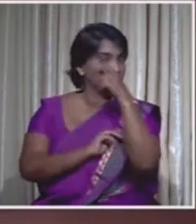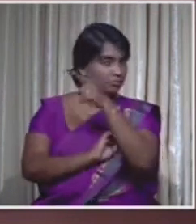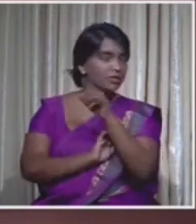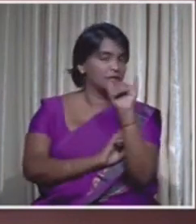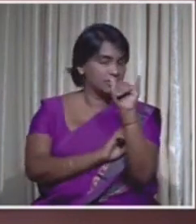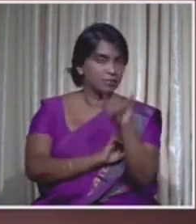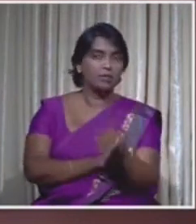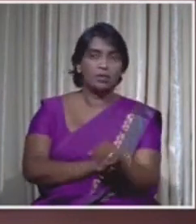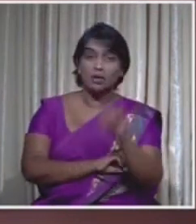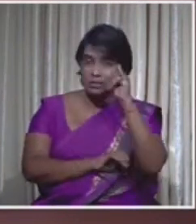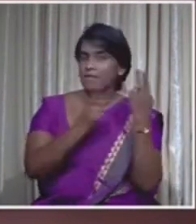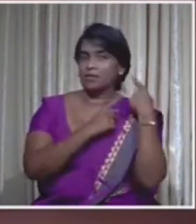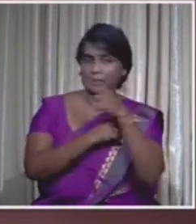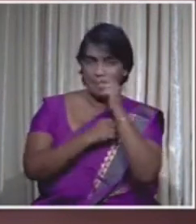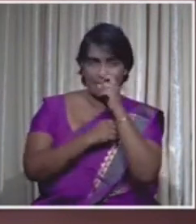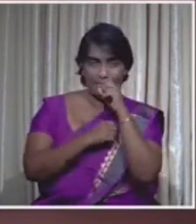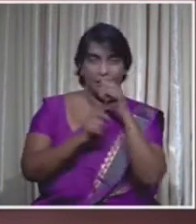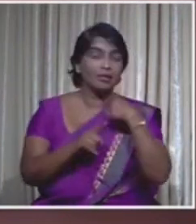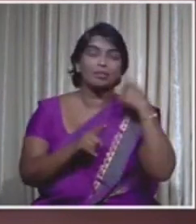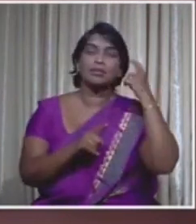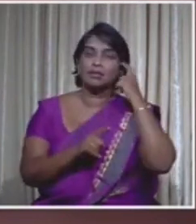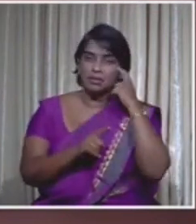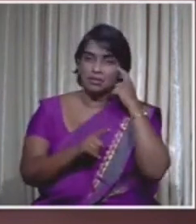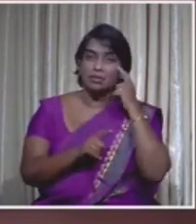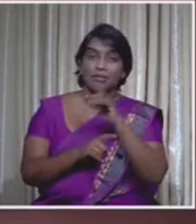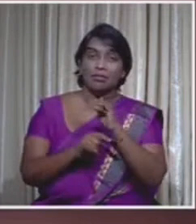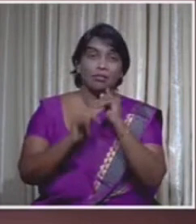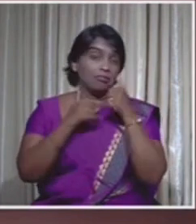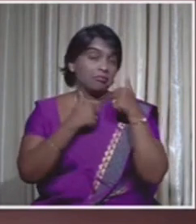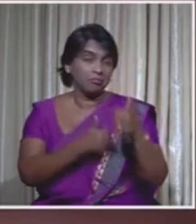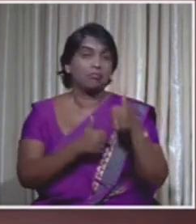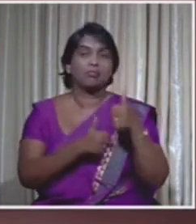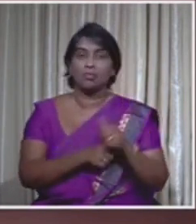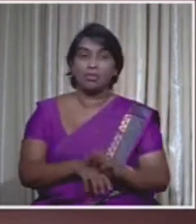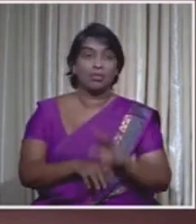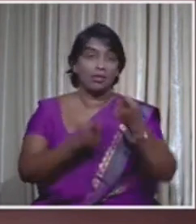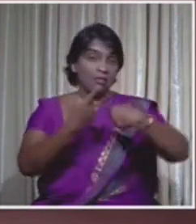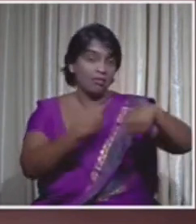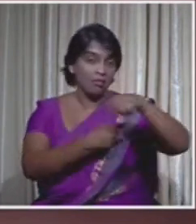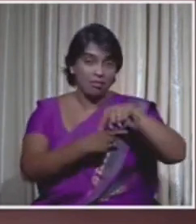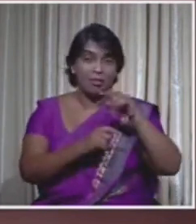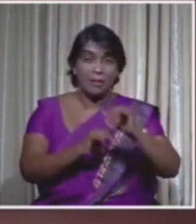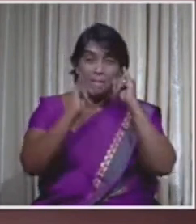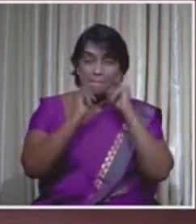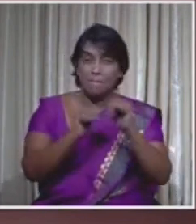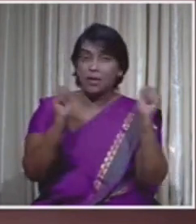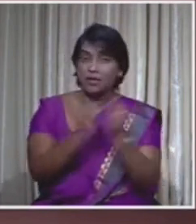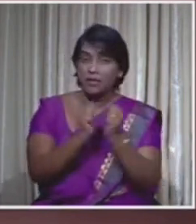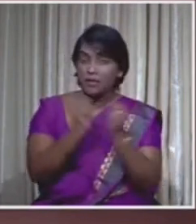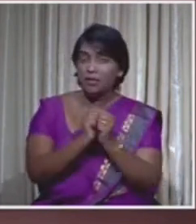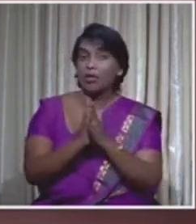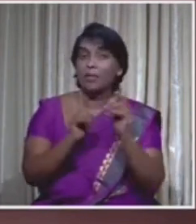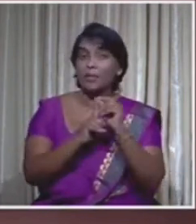ඒවා. සමහර ඒවාගේ පිටපස්සේ ඉන්නේ එයා. ජනාධිපතිවරයා හිතනවා එයා අදූෂිත පුද්ගලයෙක් කියලා. හැබැයි ඌ වටේ ඉඳගෙන දූෂණ ගනුදෙනු වල ඔයාගේ පීබී